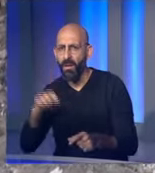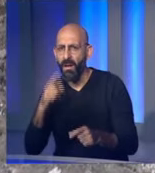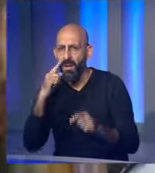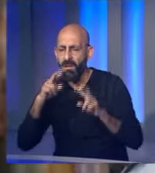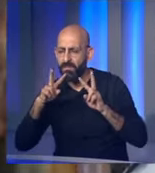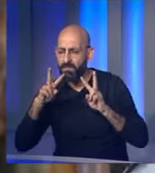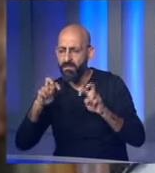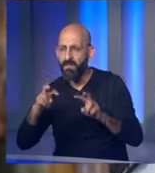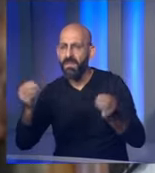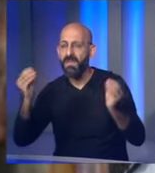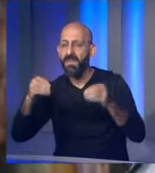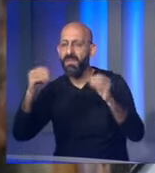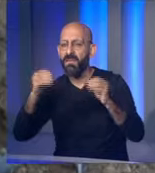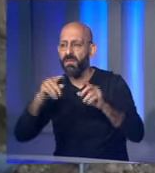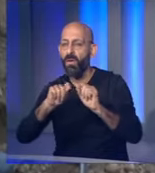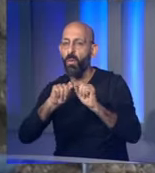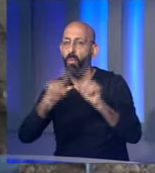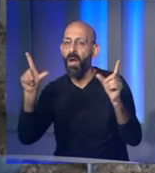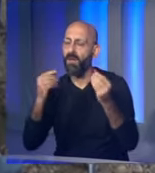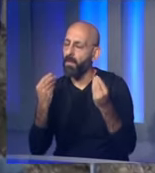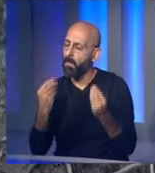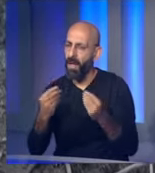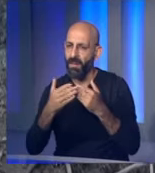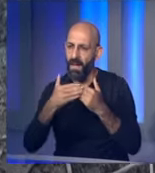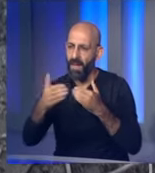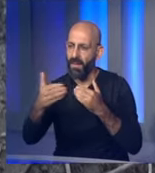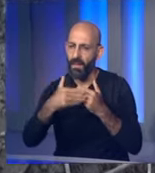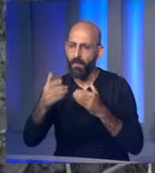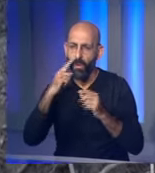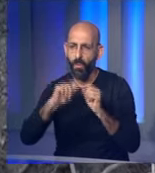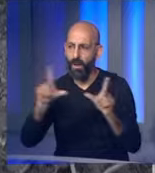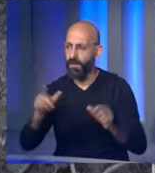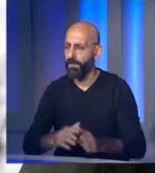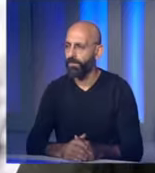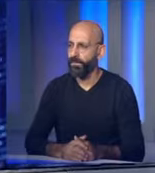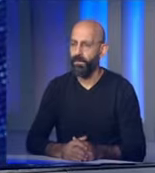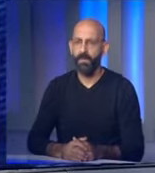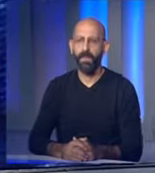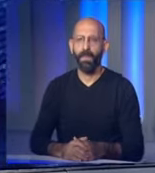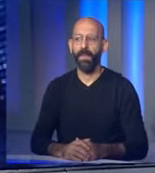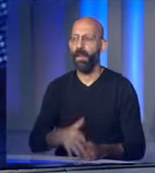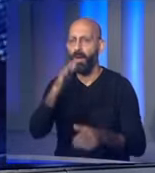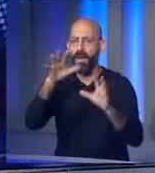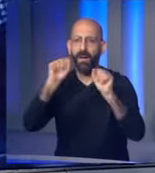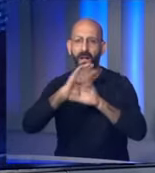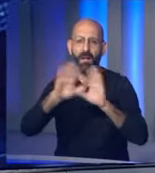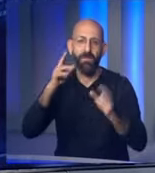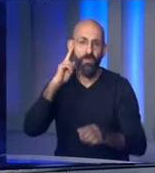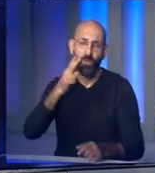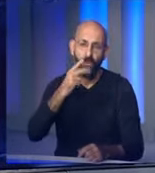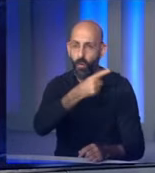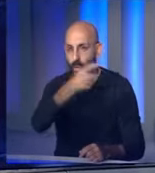النار قبل تقديم الضمانات الامنيه المناسبه لاوكرانيا نشرتنا انتهت